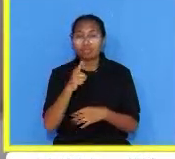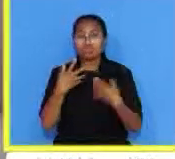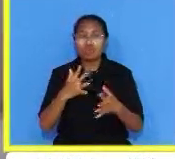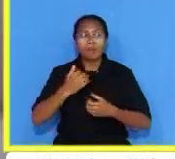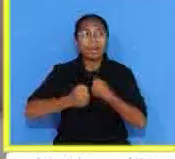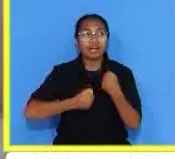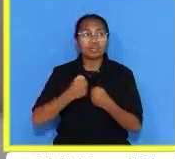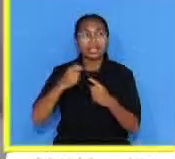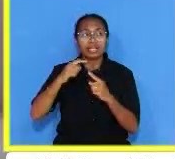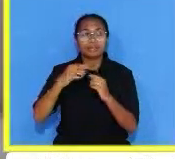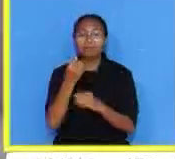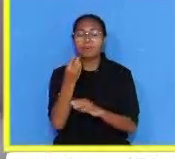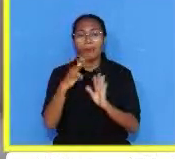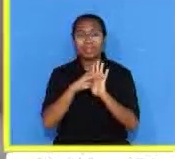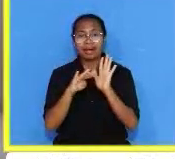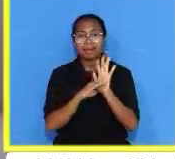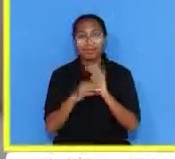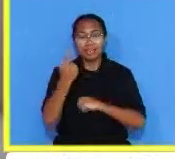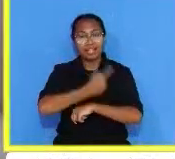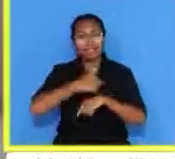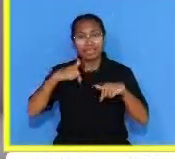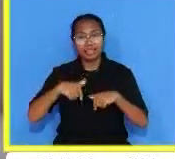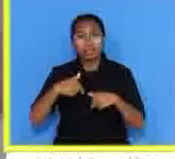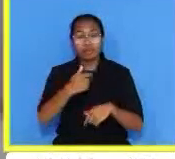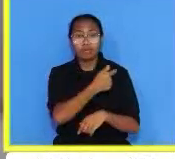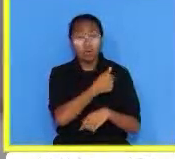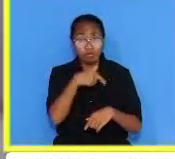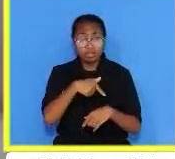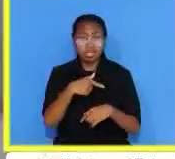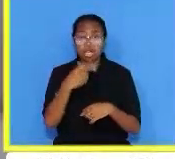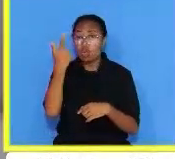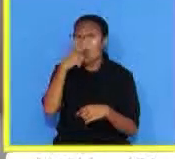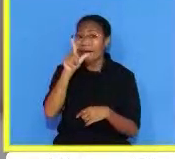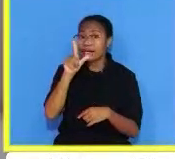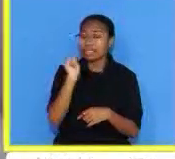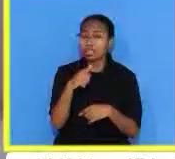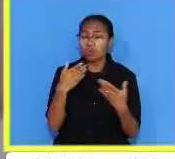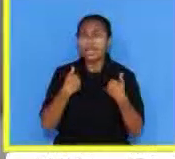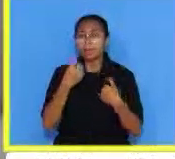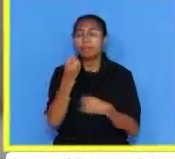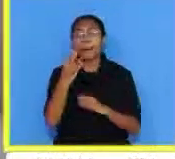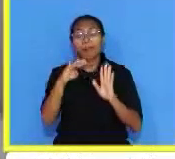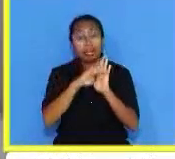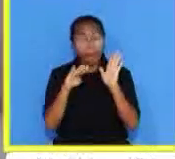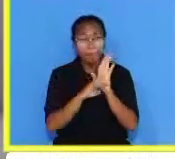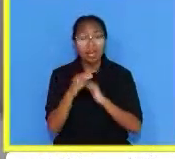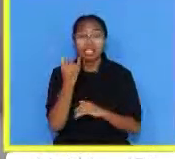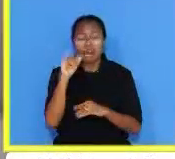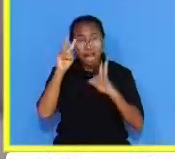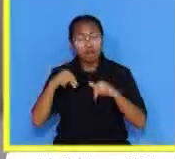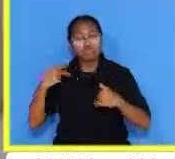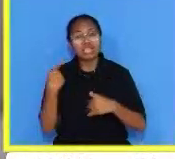melalui beberapa tahapan. Ya, Nah, ini vaksin kan dari luar negeri. Jadi dia ada beberapa tahapan yang harus